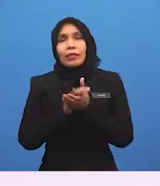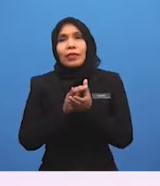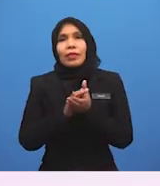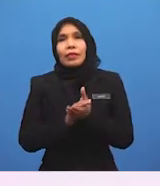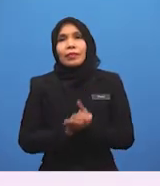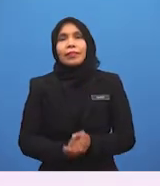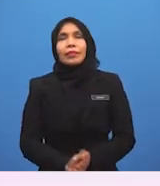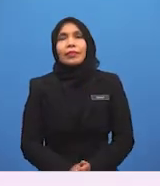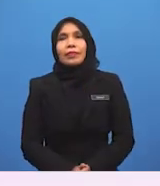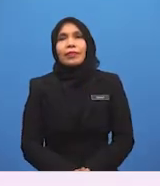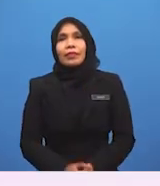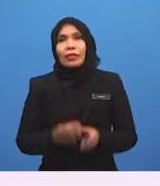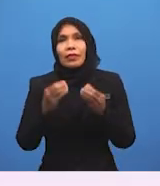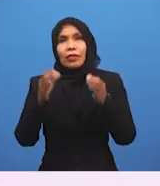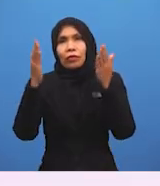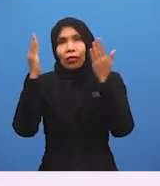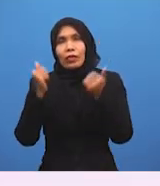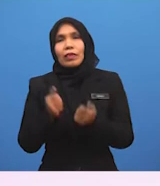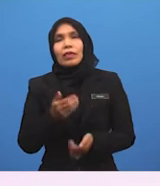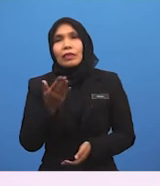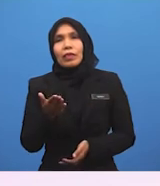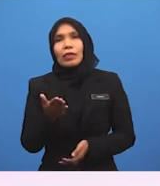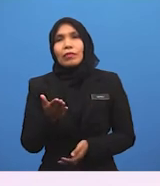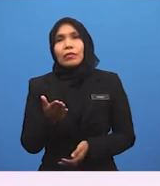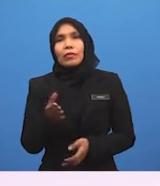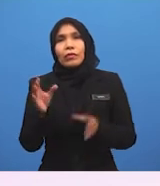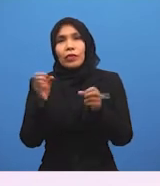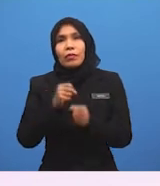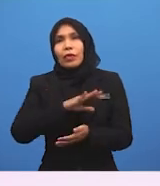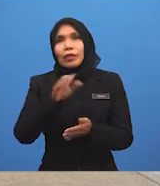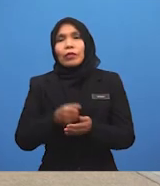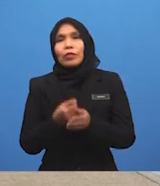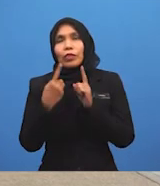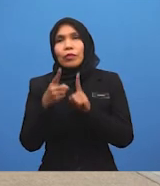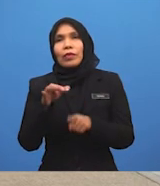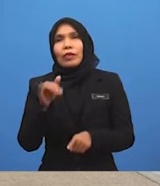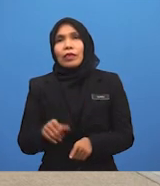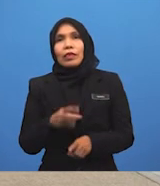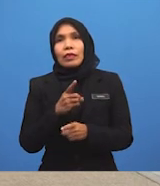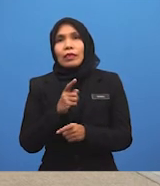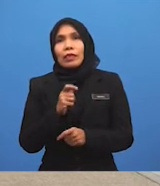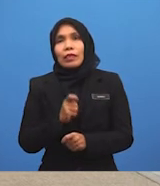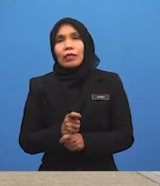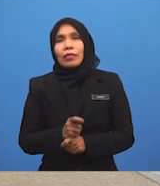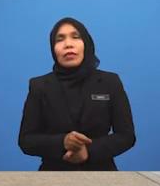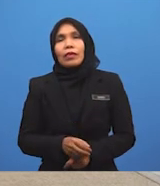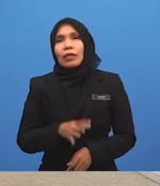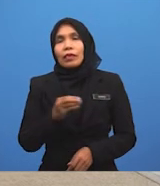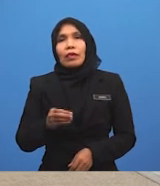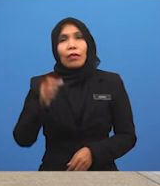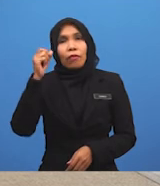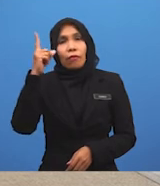diri kamu. Cikgu berharap kamu mendapat semua jawapan dengan tepat dan dapat